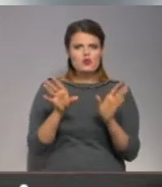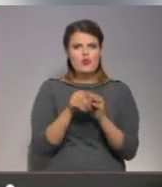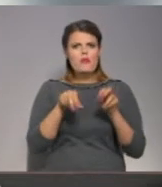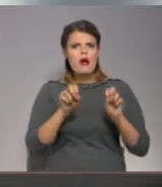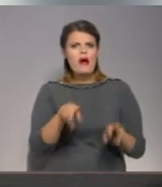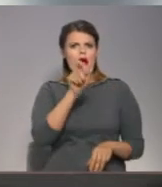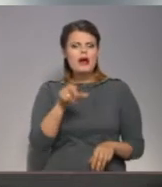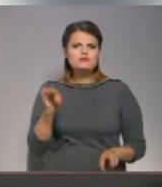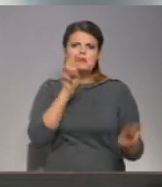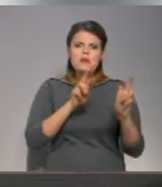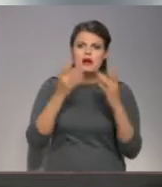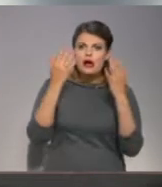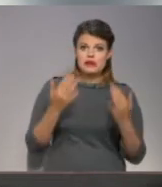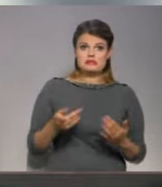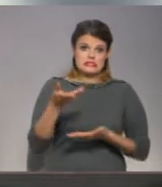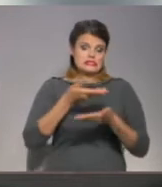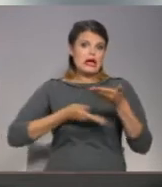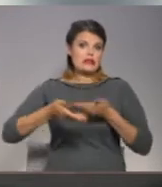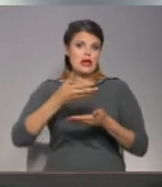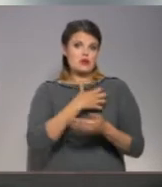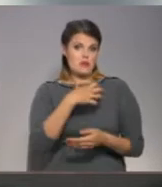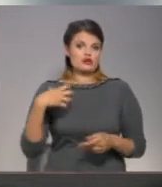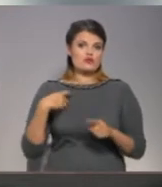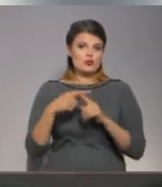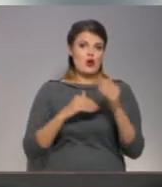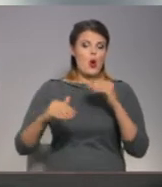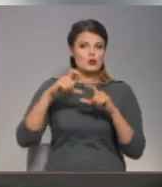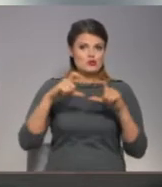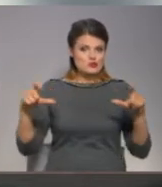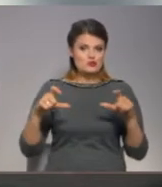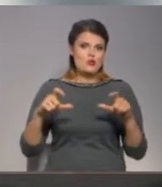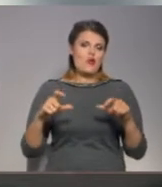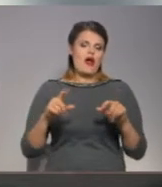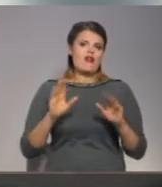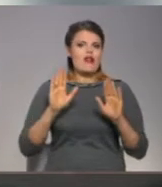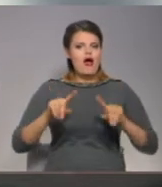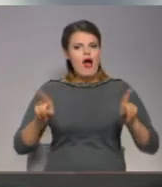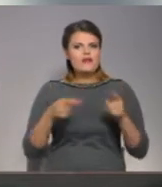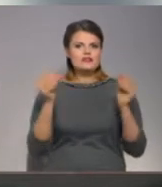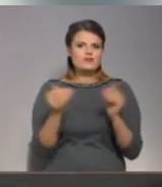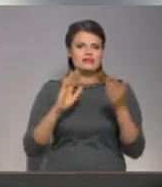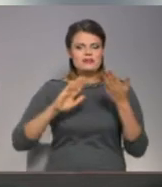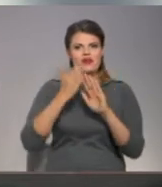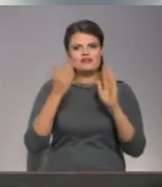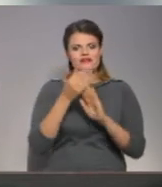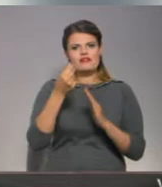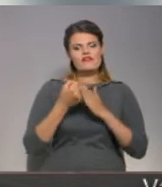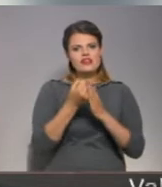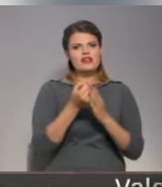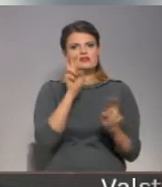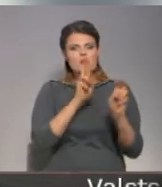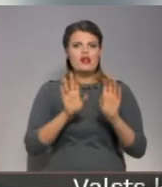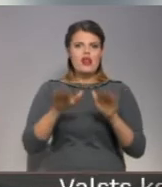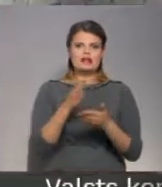ieguldījums mazpilsētas attīstības plānošanā un finansējuma piesaistē. Pirmie uzskatāmie darbi sekos šovasar un plašāk aizputas